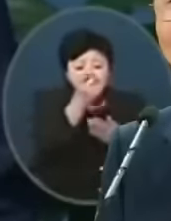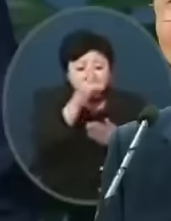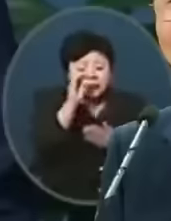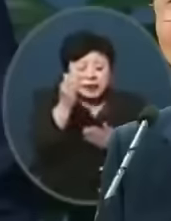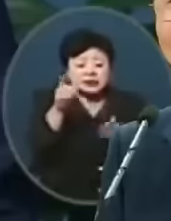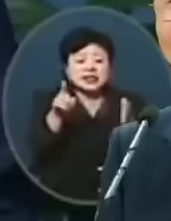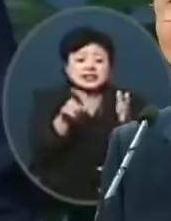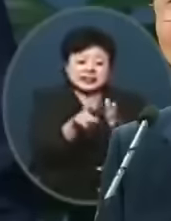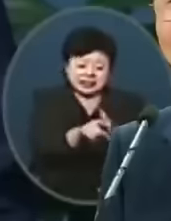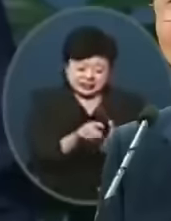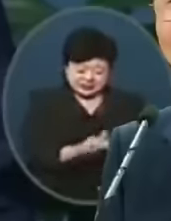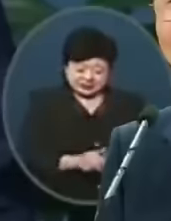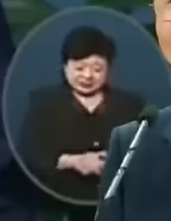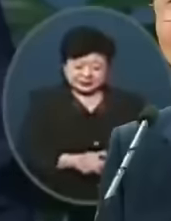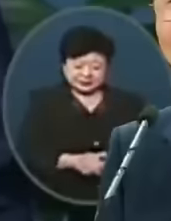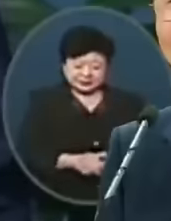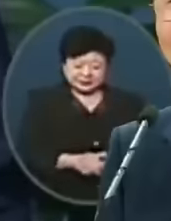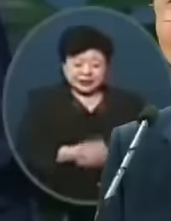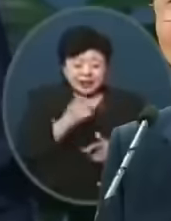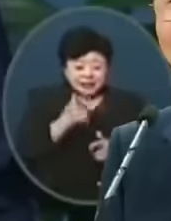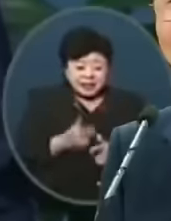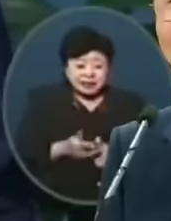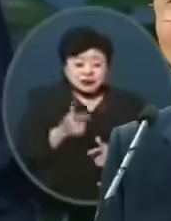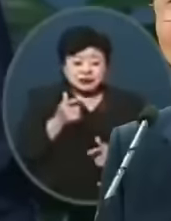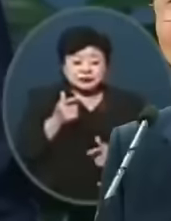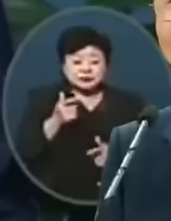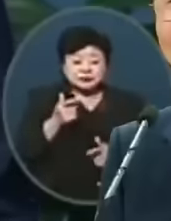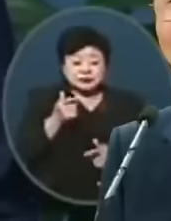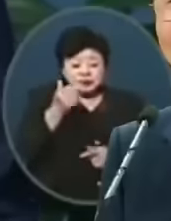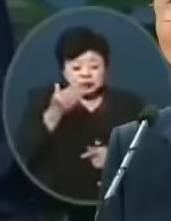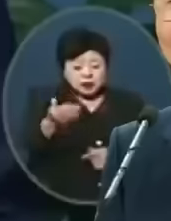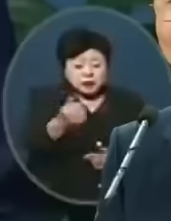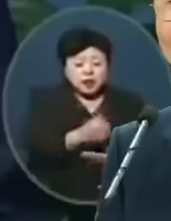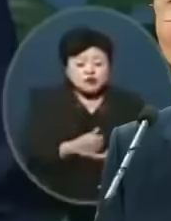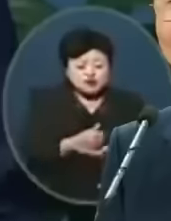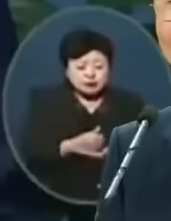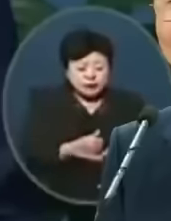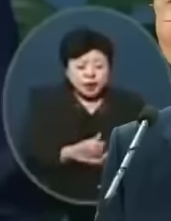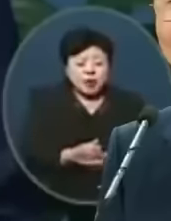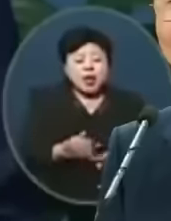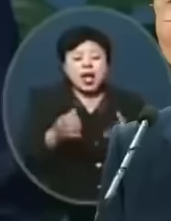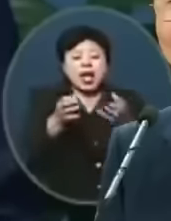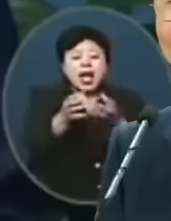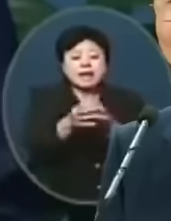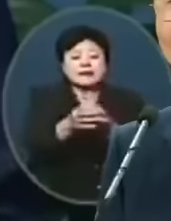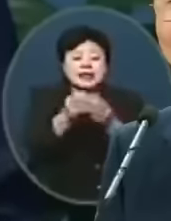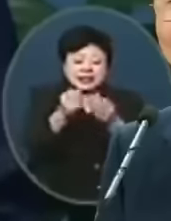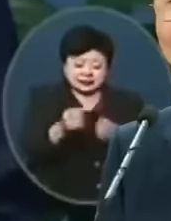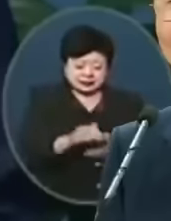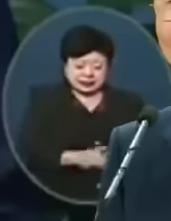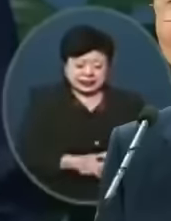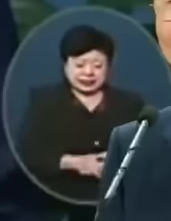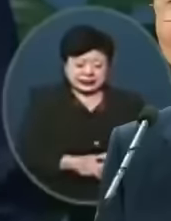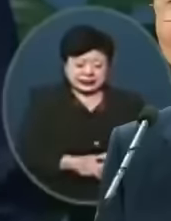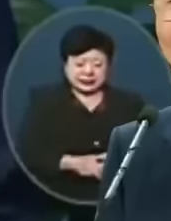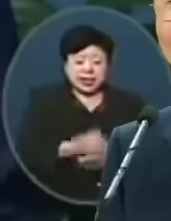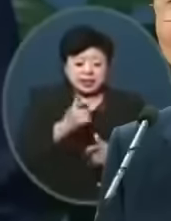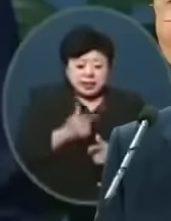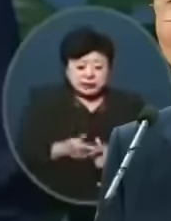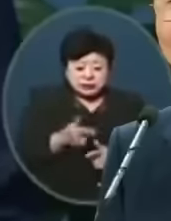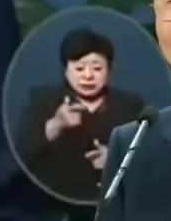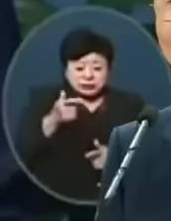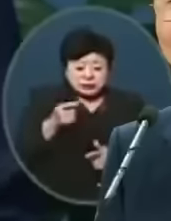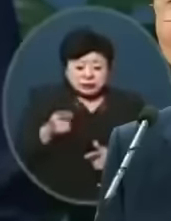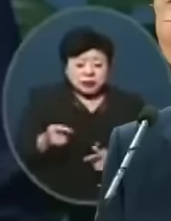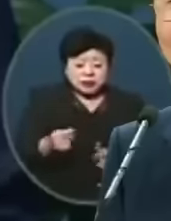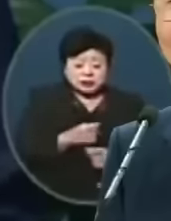신앙인 것입니다. 예수님은 오늘 여러분과 운명을 같이 하고 계십니다. 예수님이